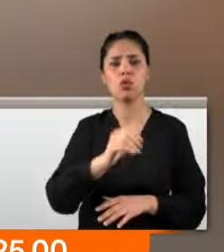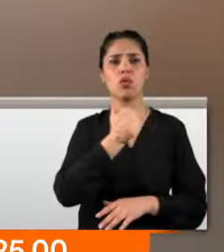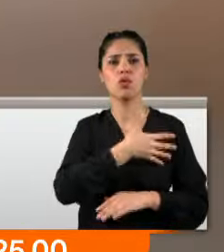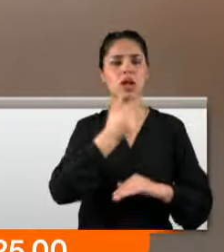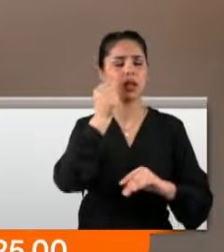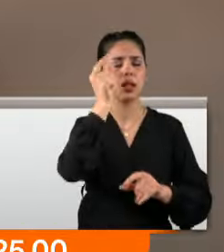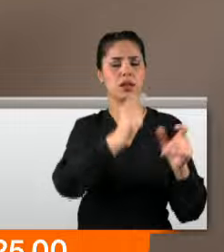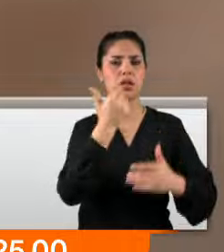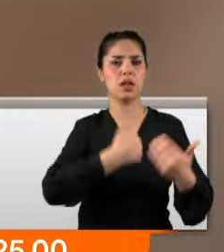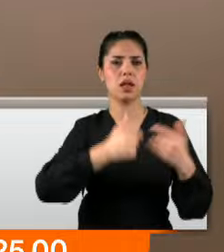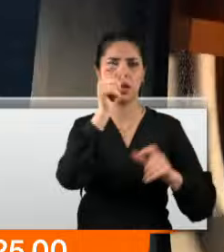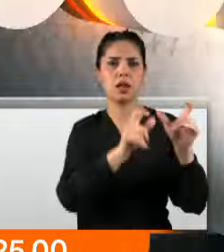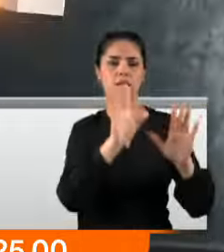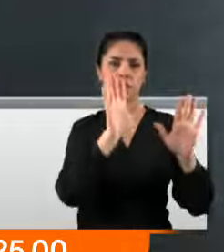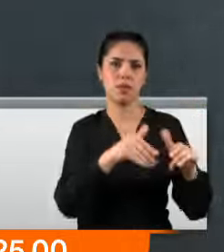yaralandı.